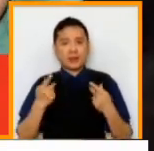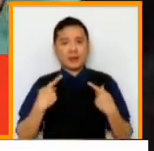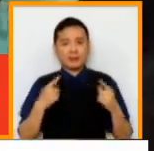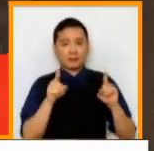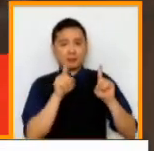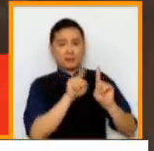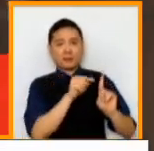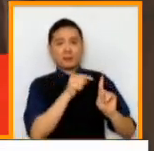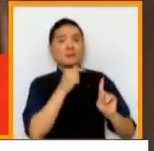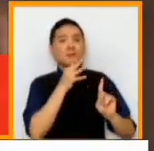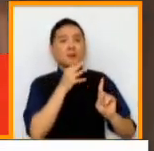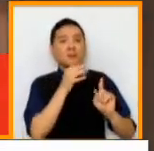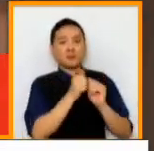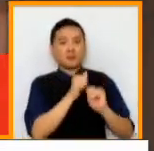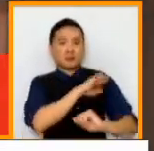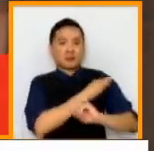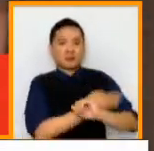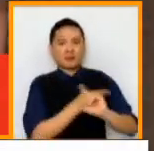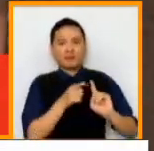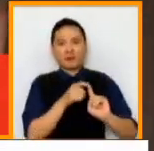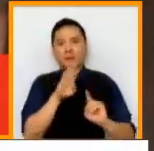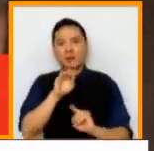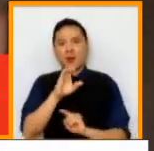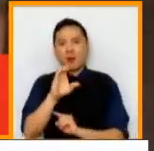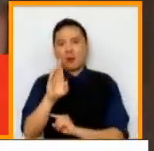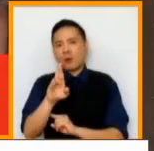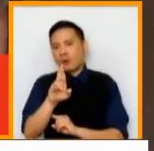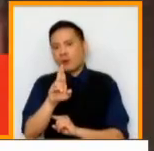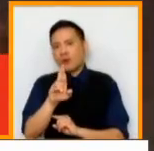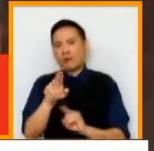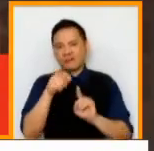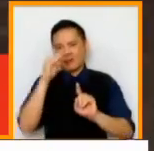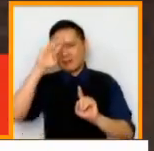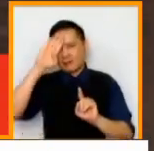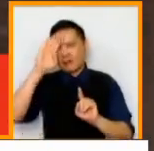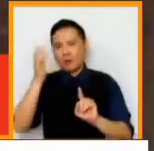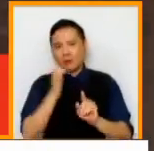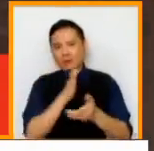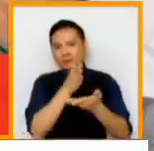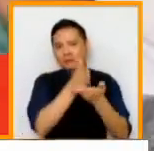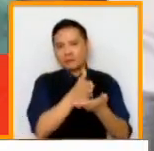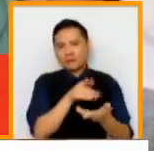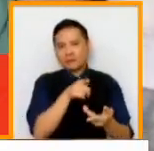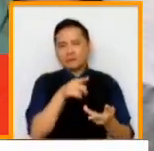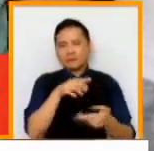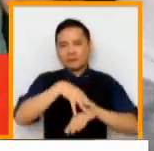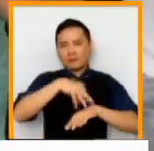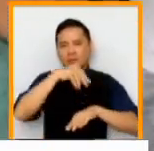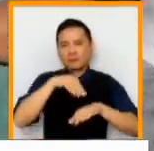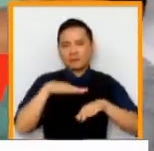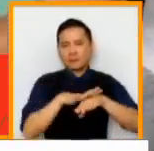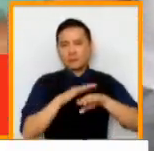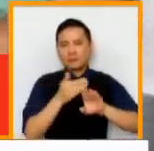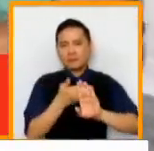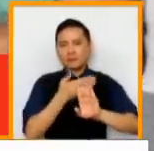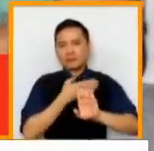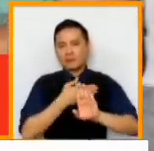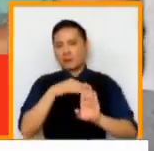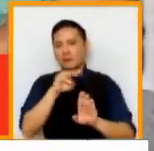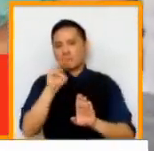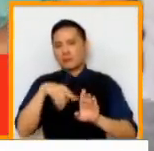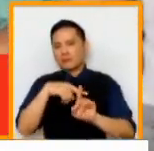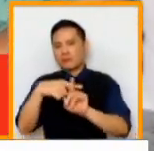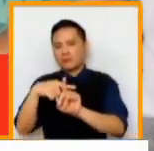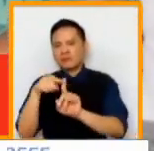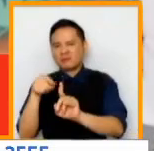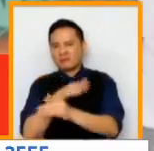Bacoor, Cavite at gustong makita ang Dolomite Sand Beach bago bumisita sa Manila North Cemetery mamaya. Eh, pero sabi ng DNR, bawal na daw bata